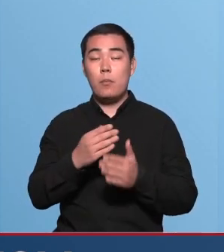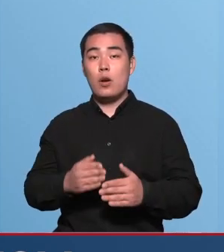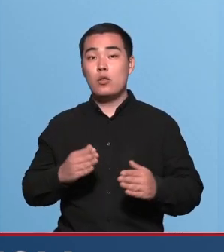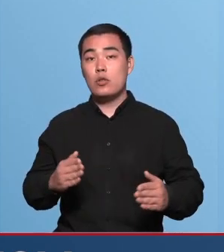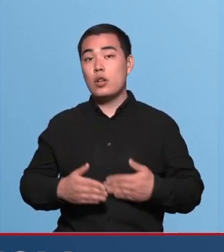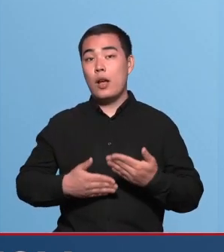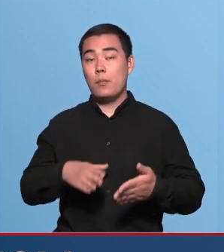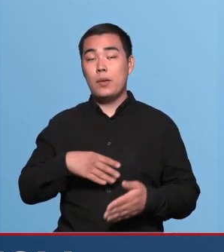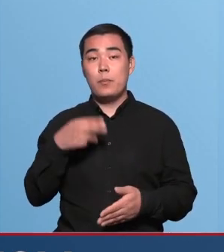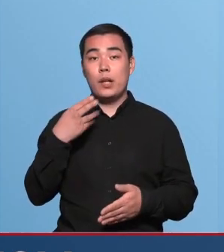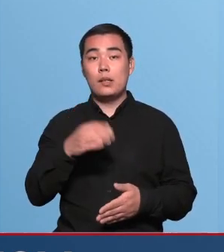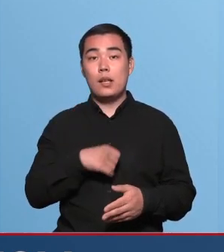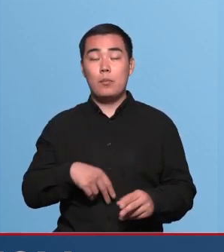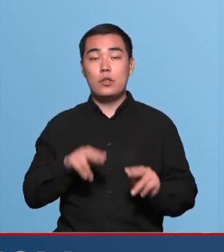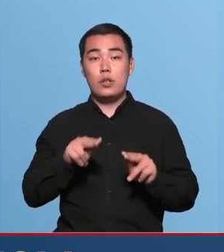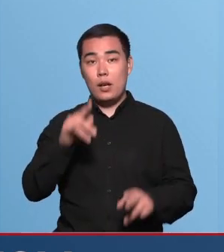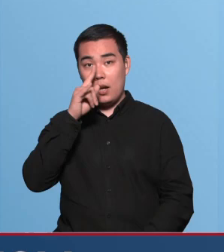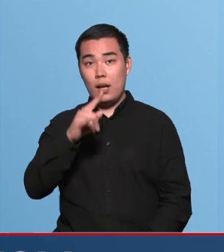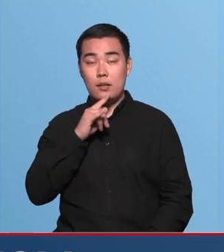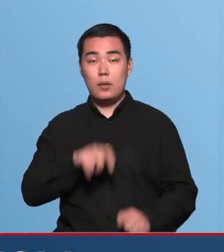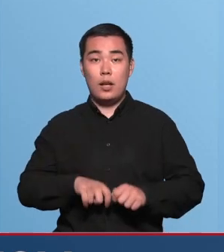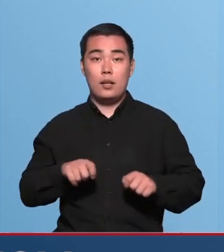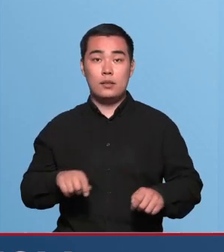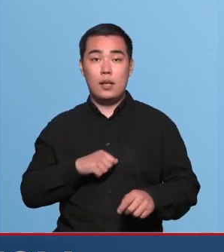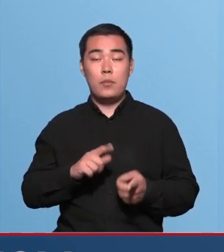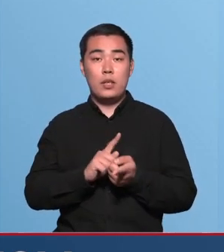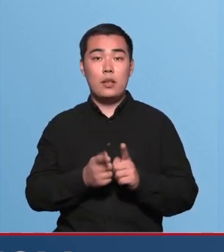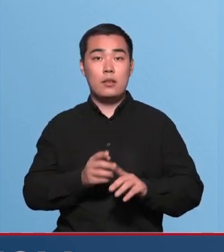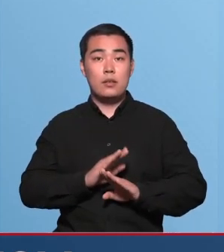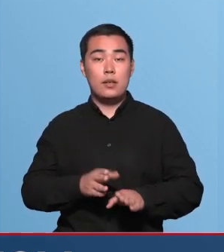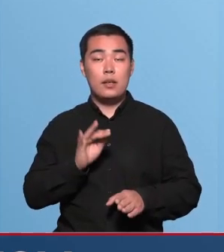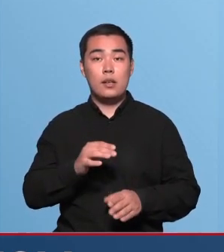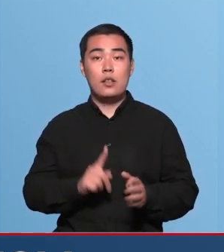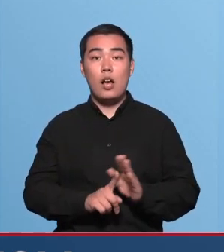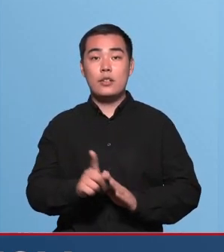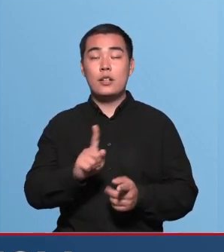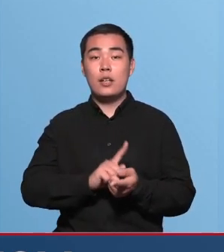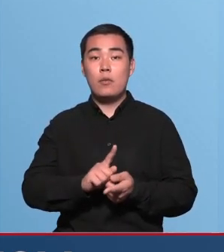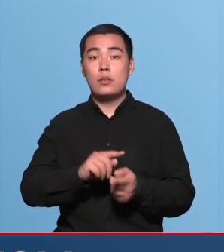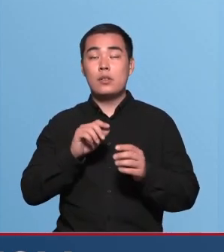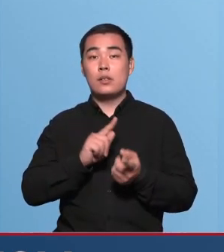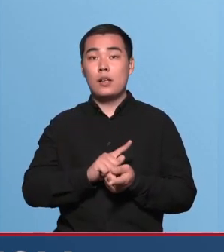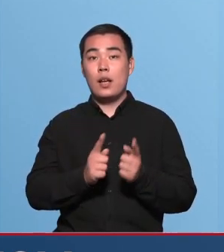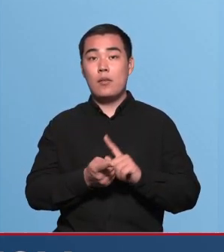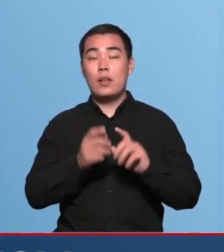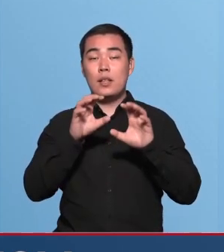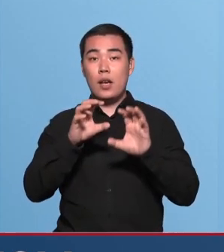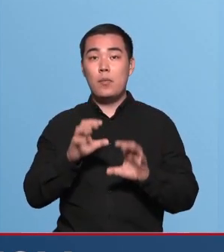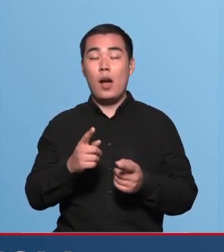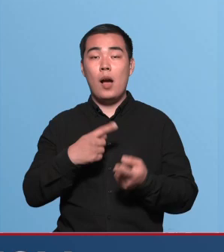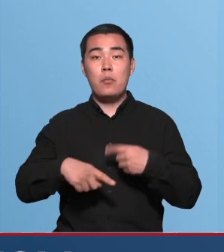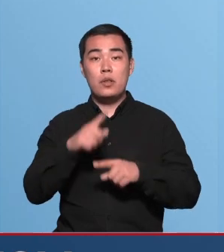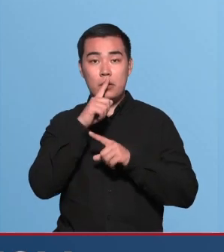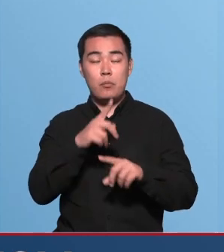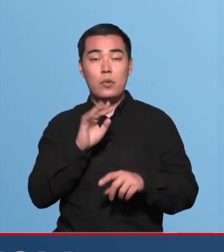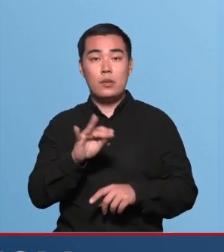жасал. Бұл президенттің әділетті Қазақстан құру бағытының өзгермейтін, басталған кешенді реформалардың кері қайтпайтын. Және қоғам